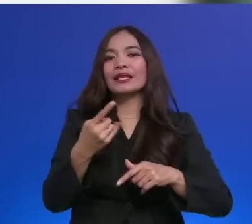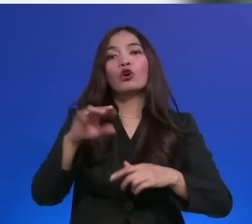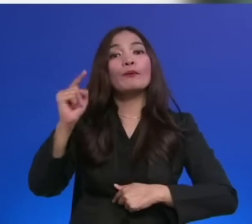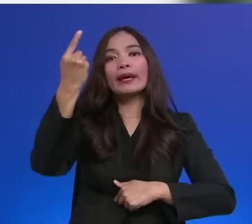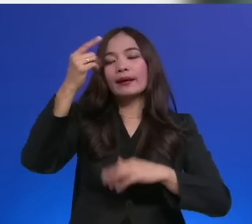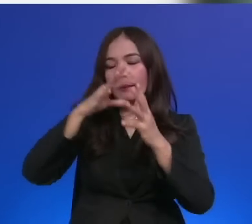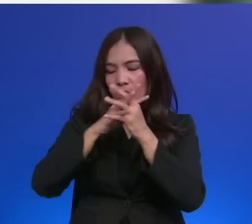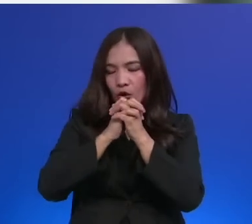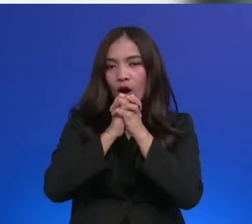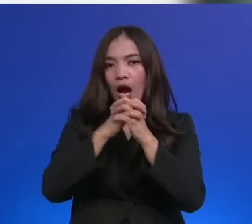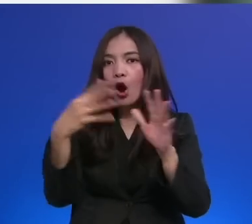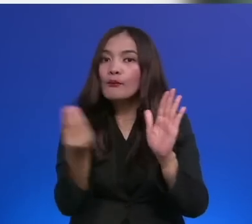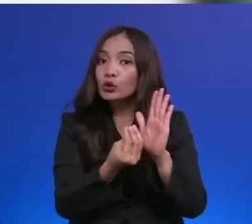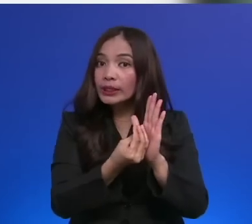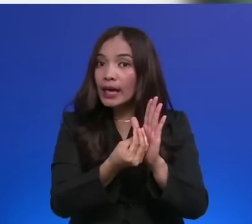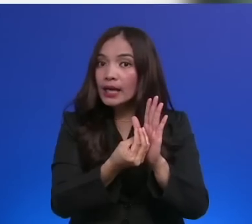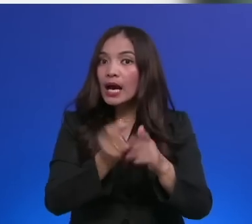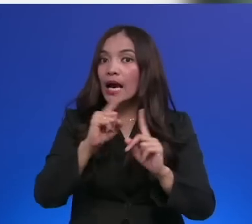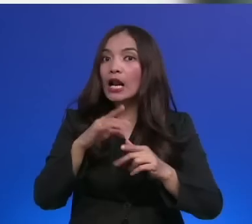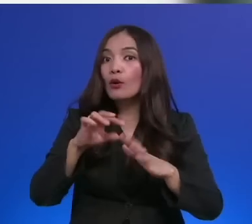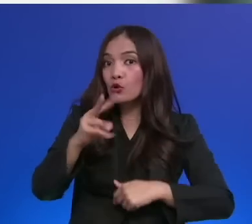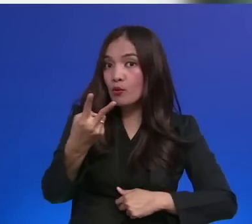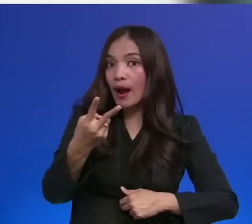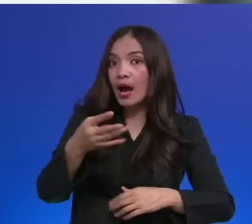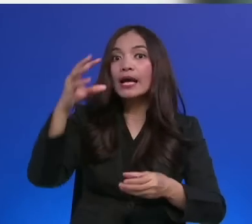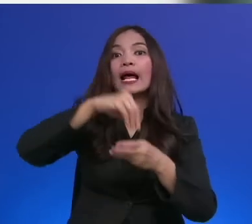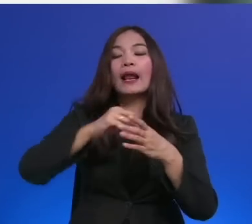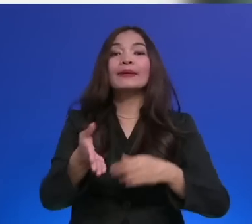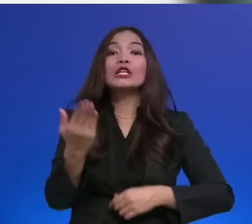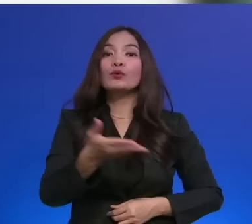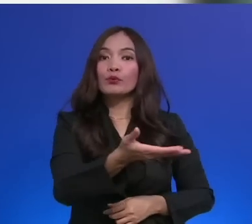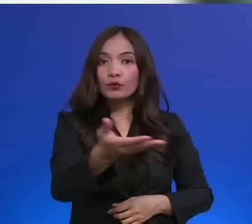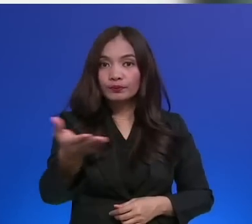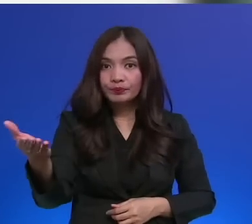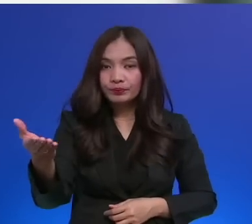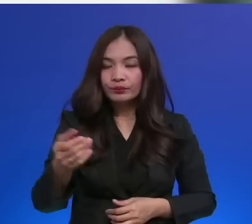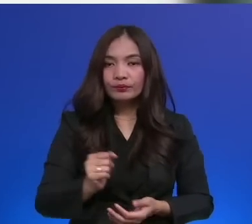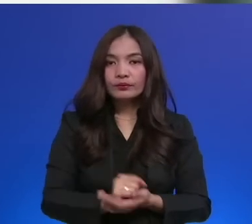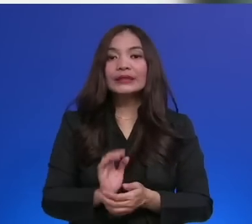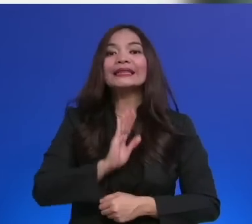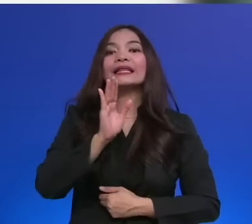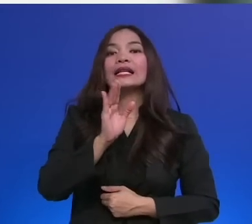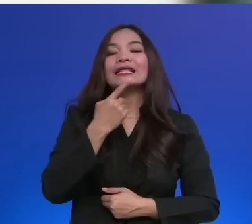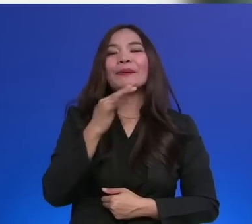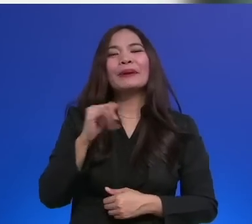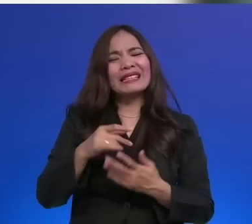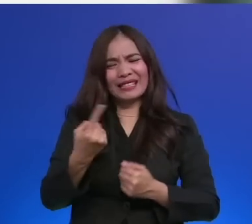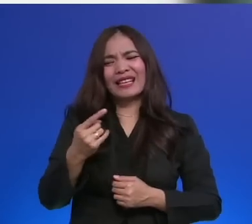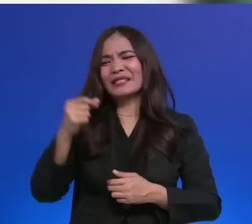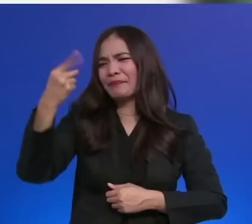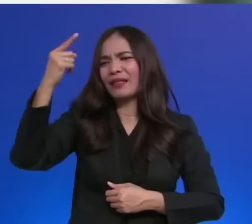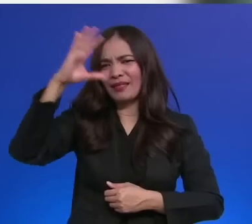berdoa. Buktikan akan ada perubahan dalam hidupmu. Ya, ada kepekaan